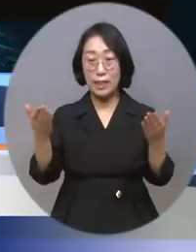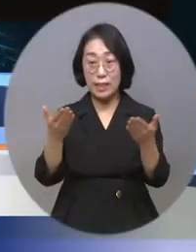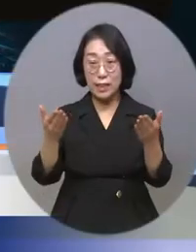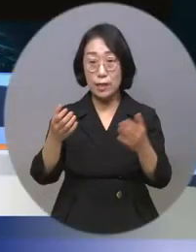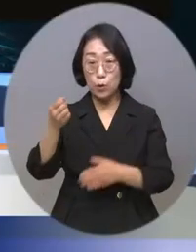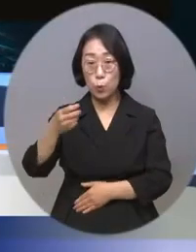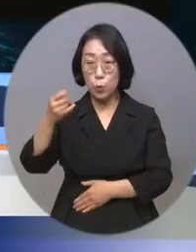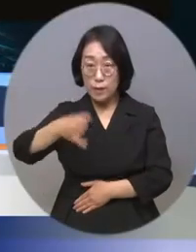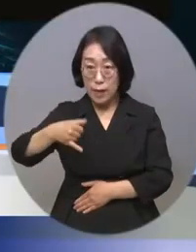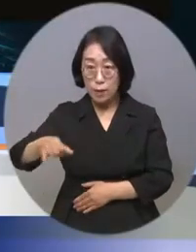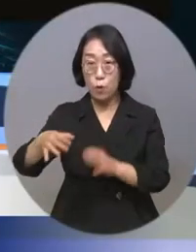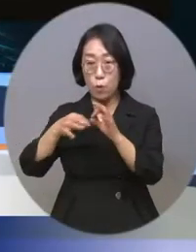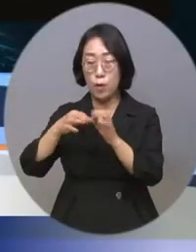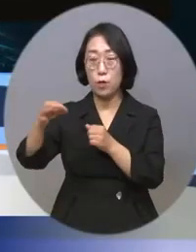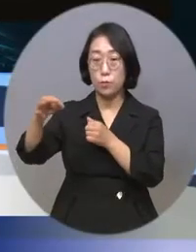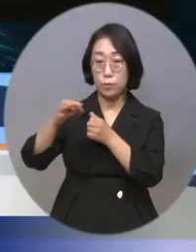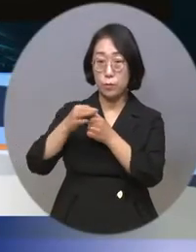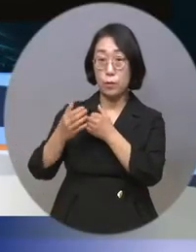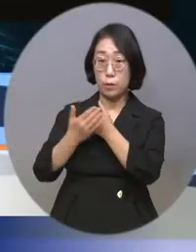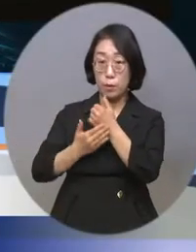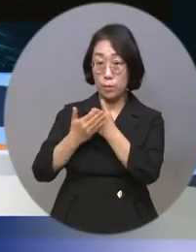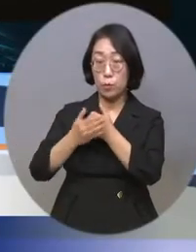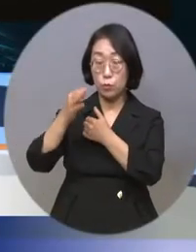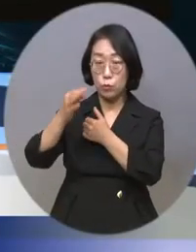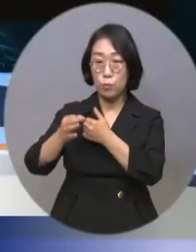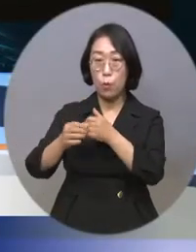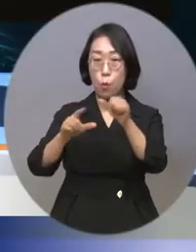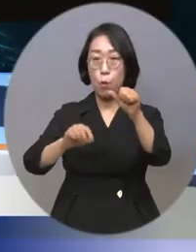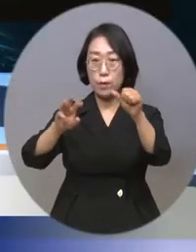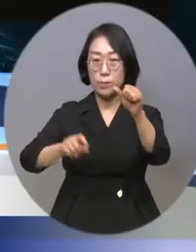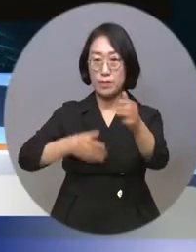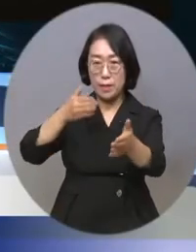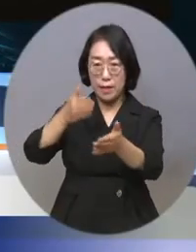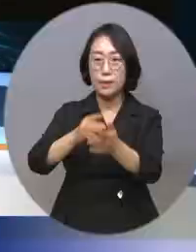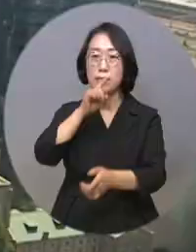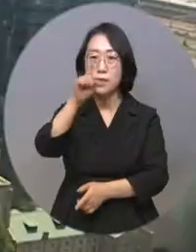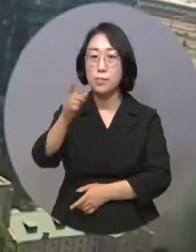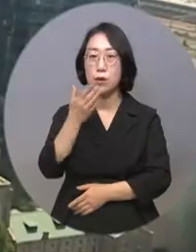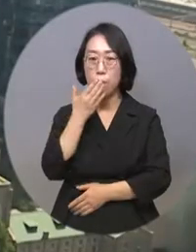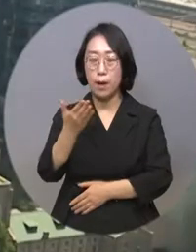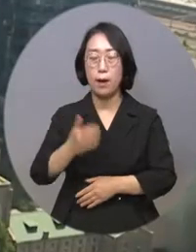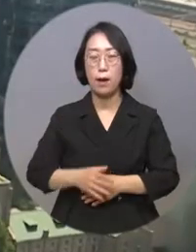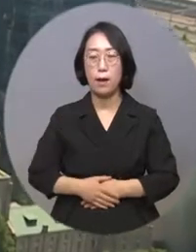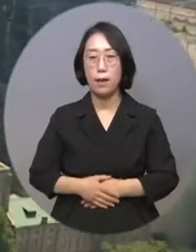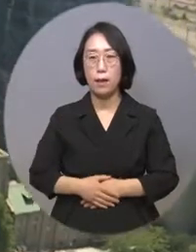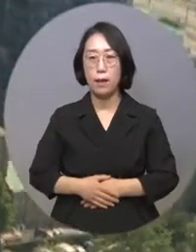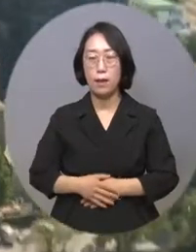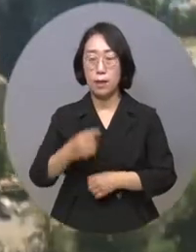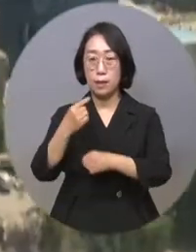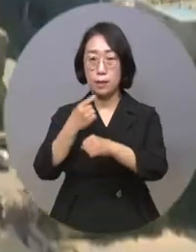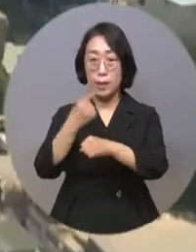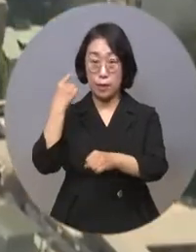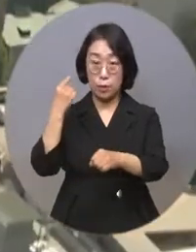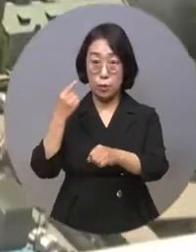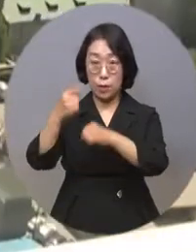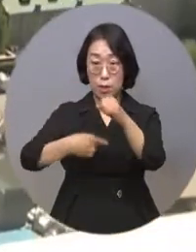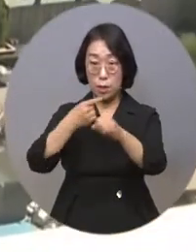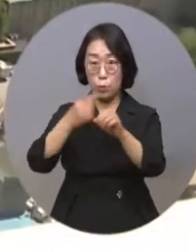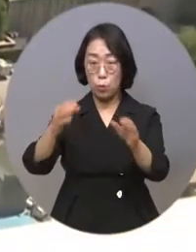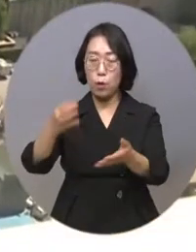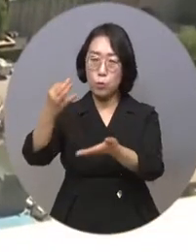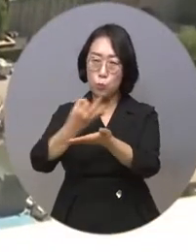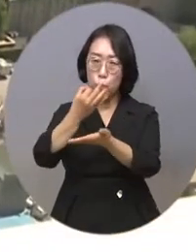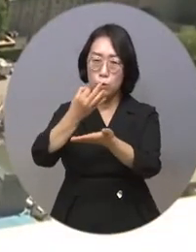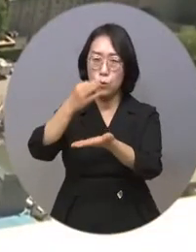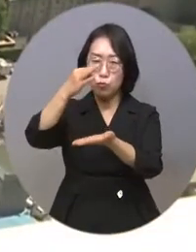근로장려금과 자녀장려금 신청이 이달 말까지 진행됩니다. 지난해 저소득 가구는 이달 중